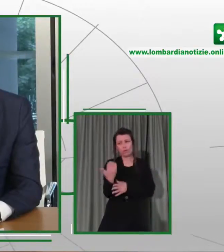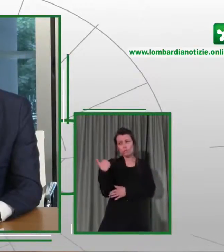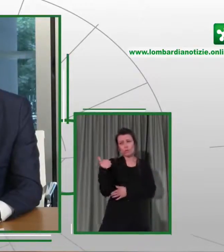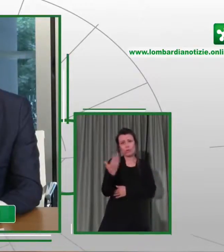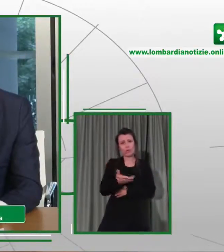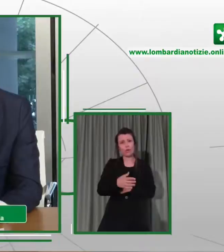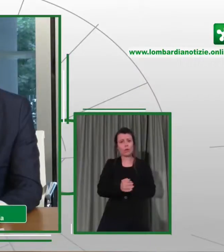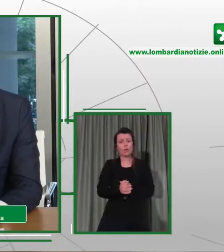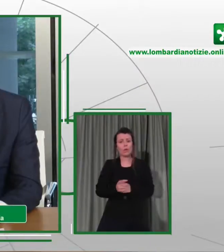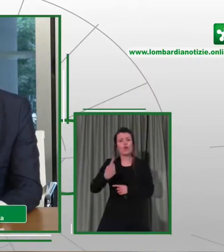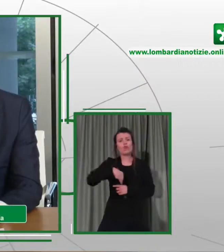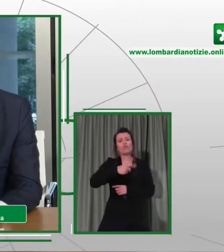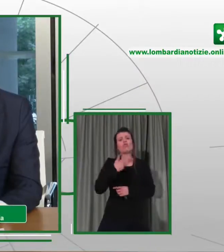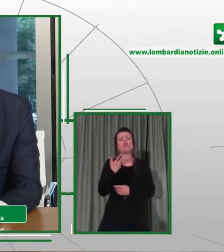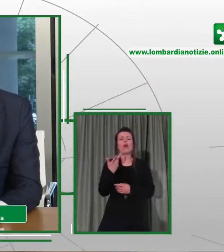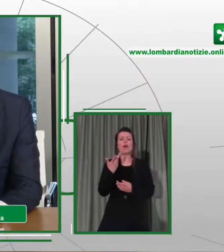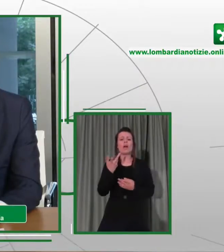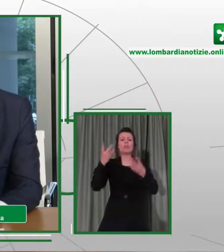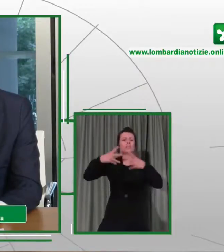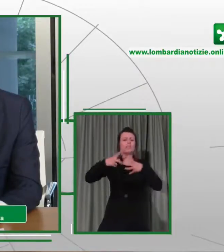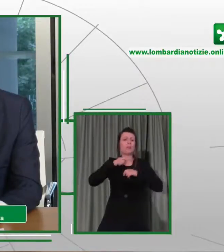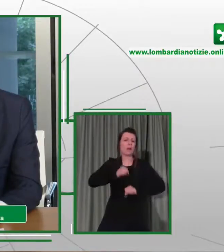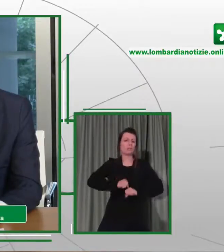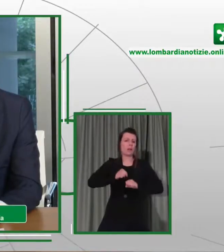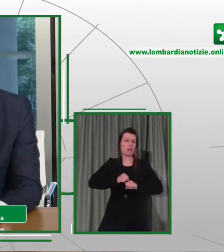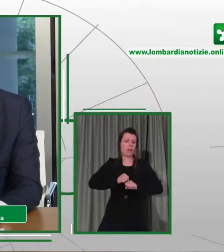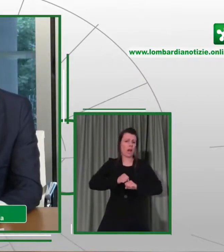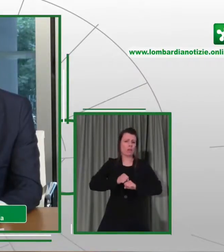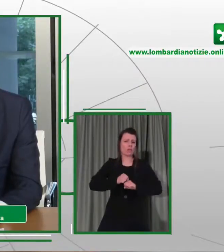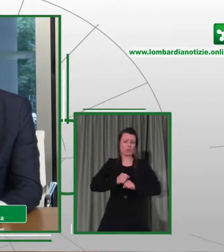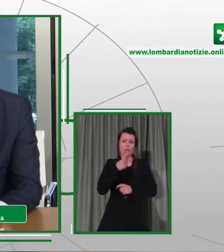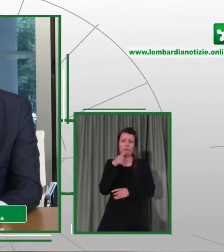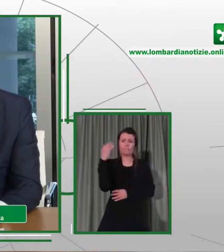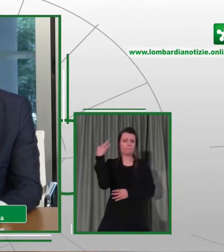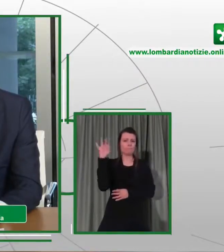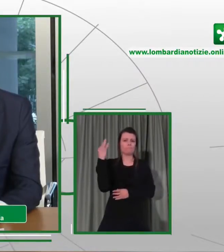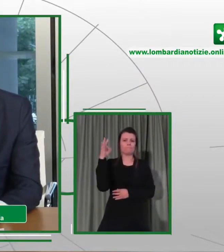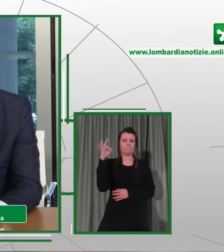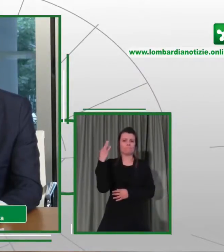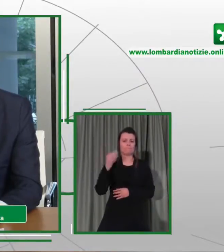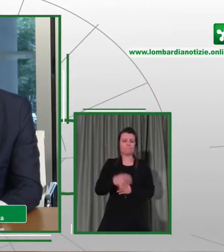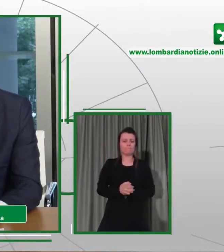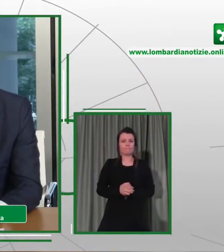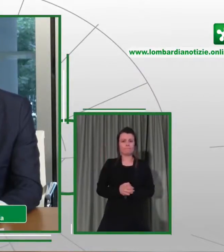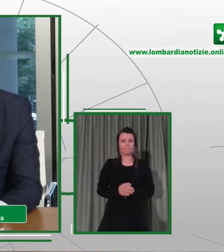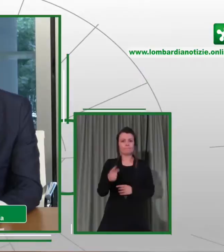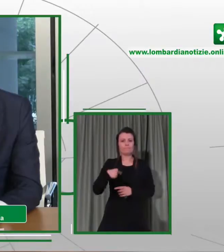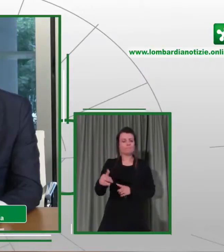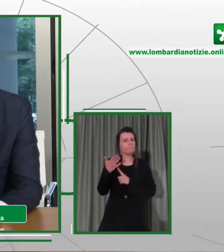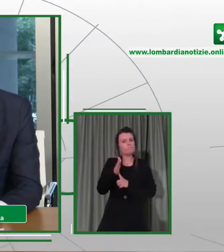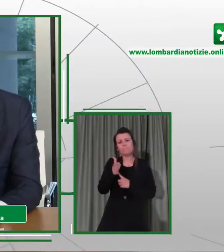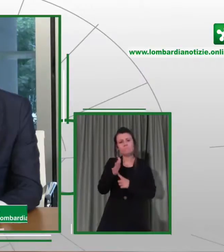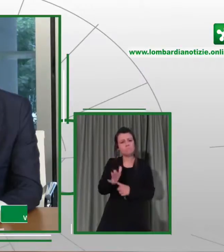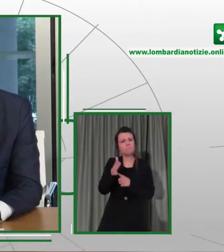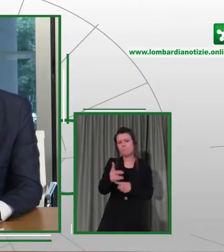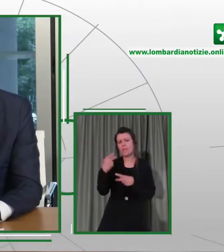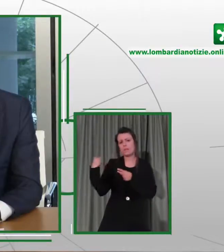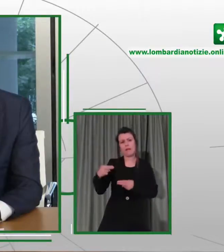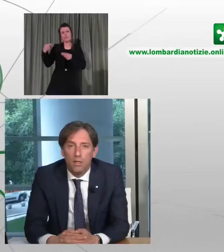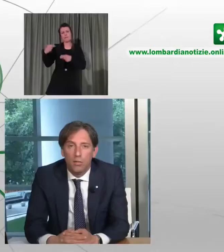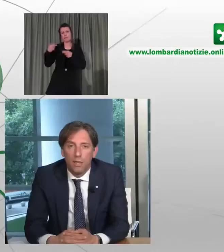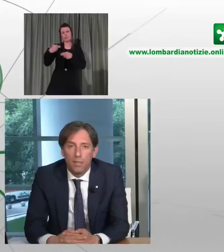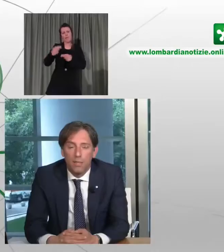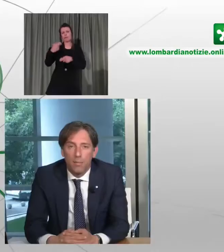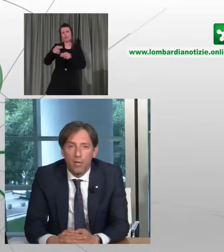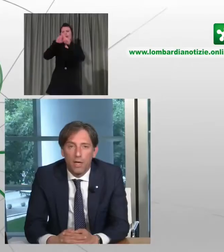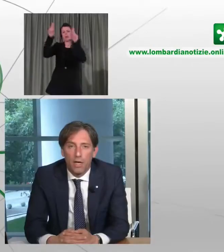abbiamo un sistema sanitario eccellente, provato più volte negli anni a livello